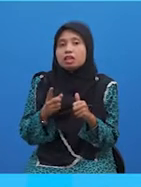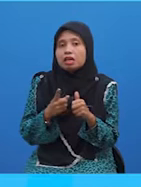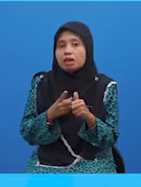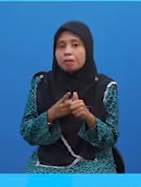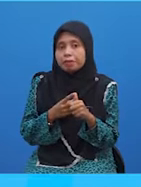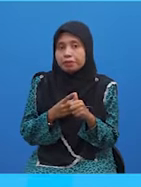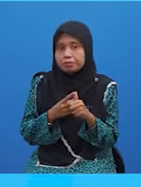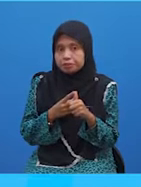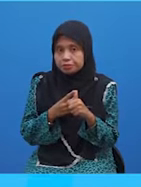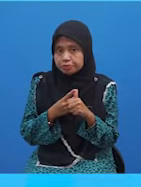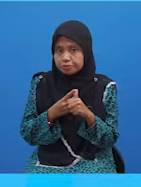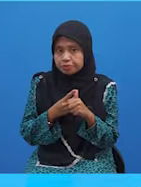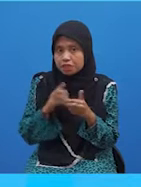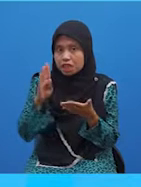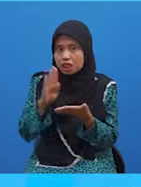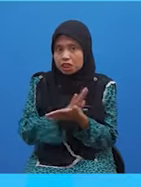iaitu pertama,